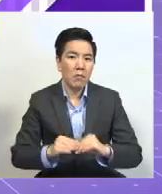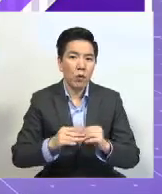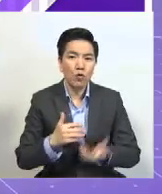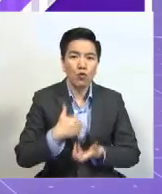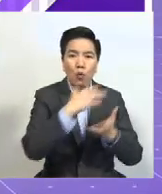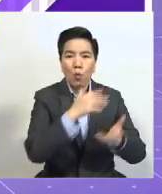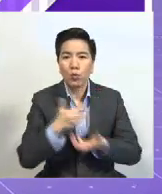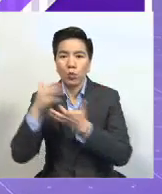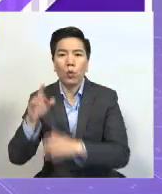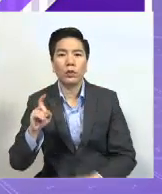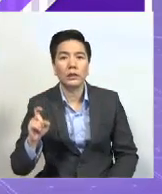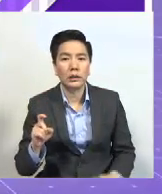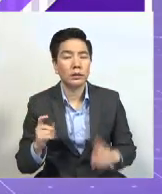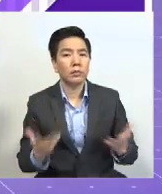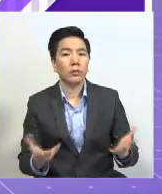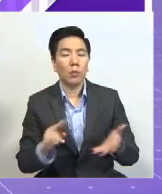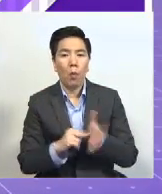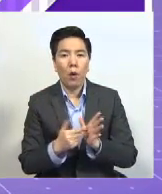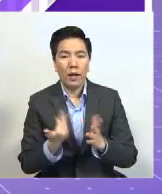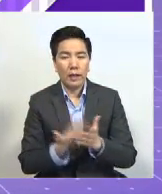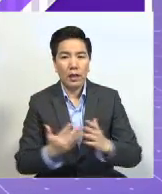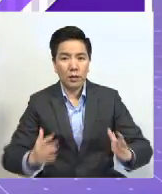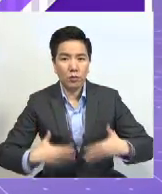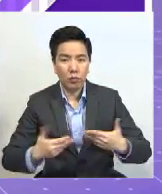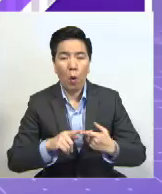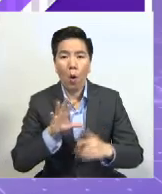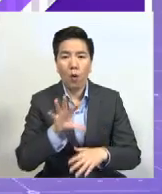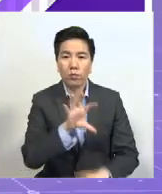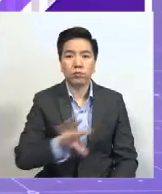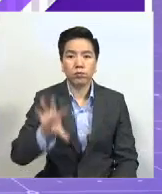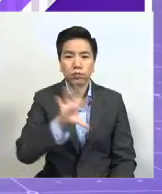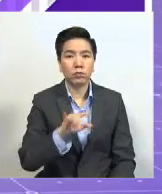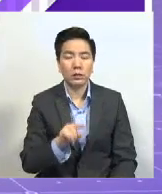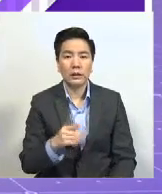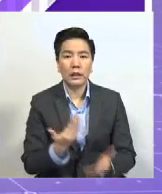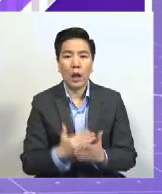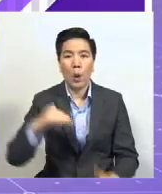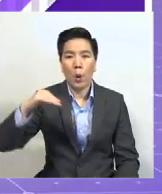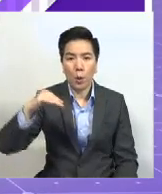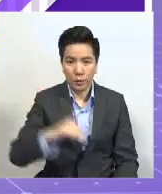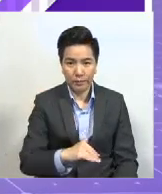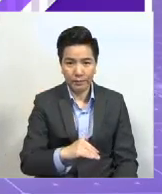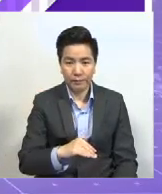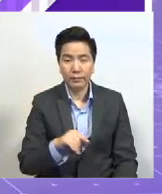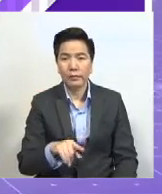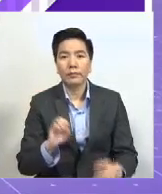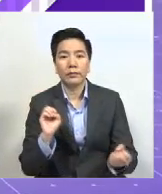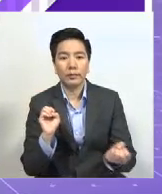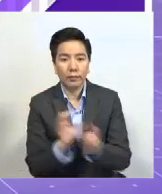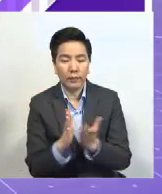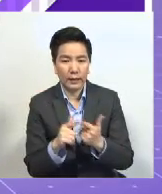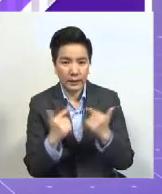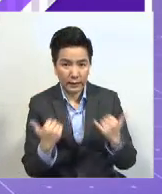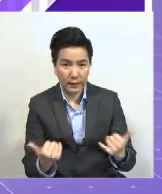ได้นั่นส่งไปไม่ได้ก็แสดงว่ารายได้ของกลุ่มประเทศในตะวันออกกลางลดลง ค่ะ ส่งผลกระท